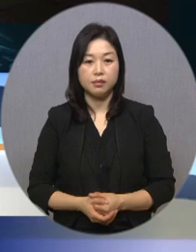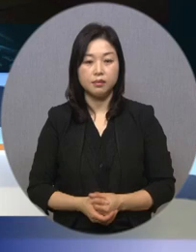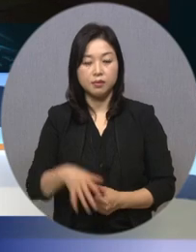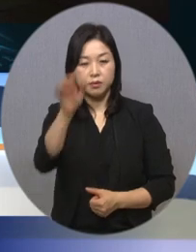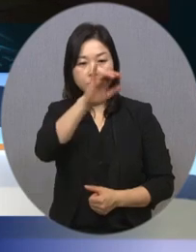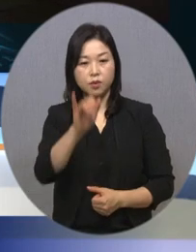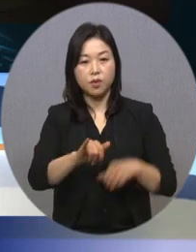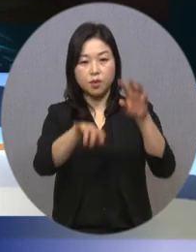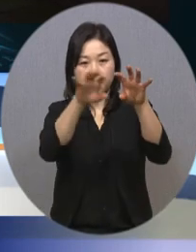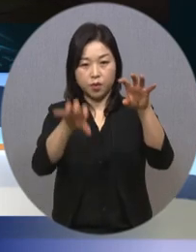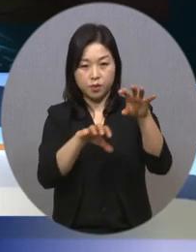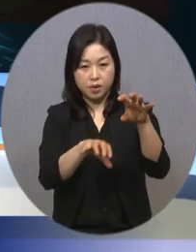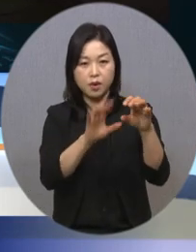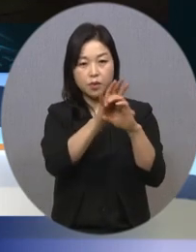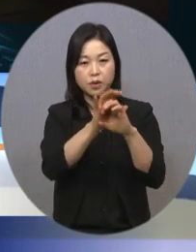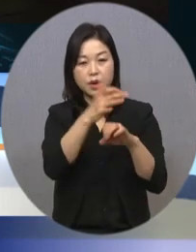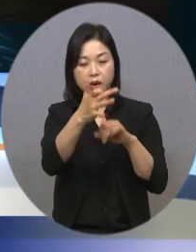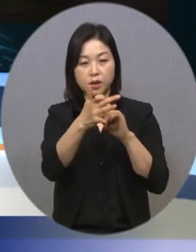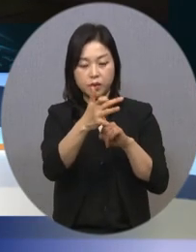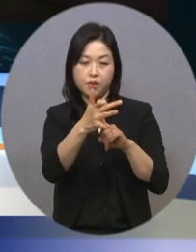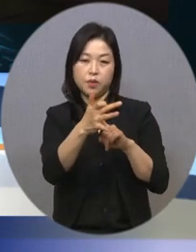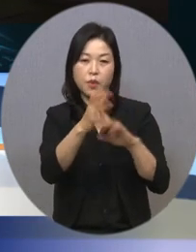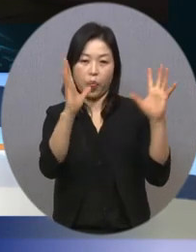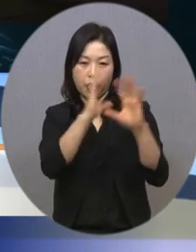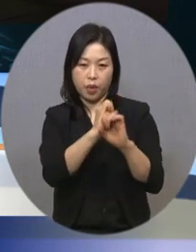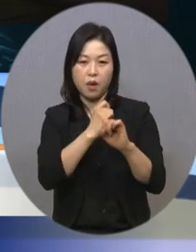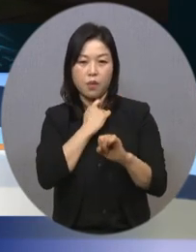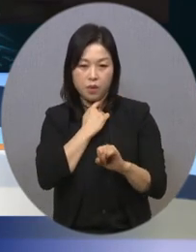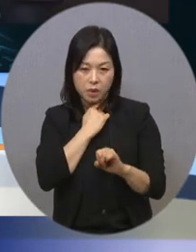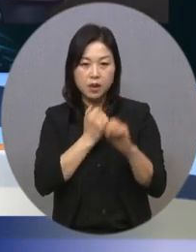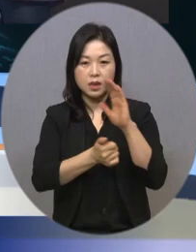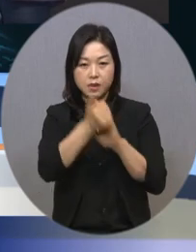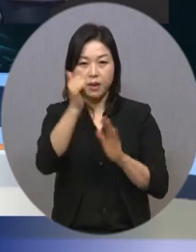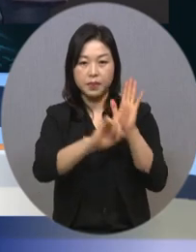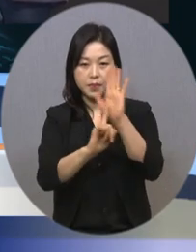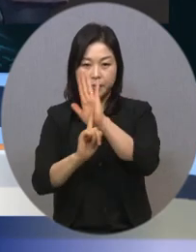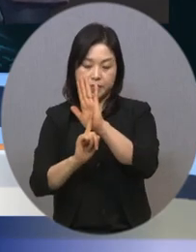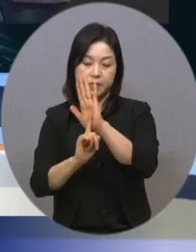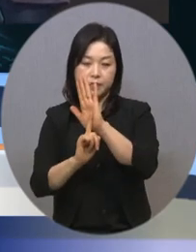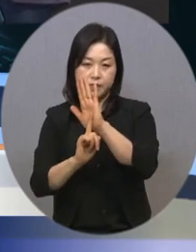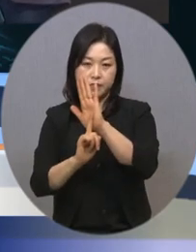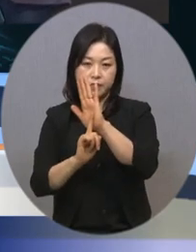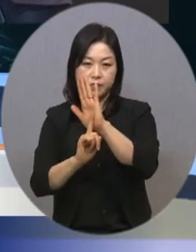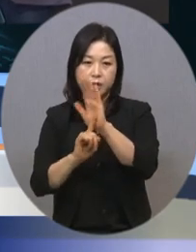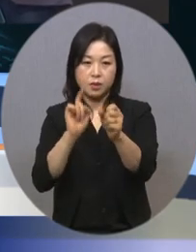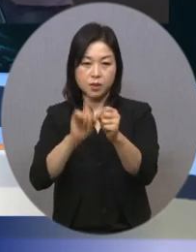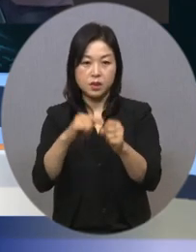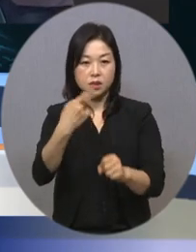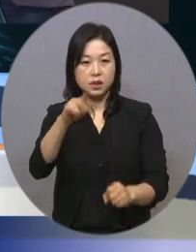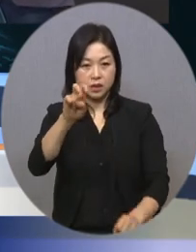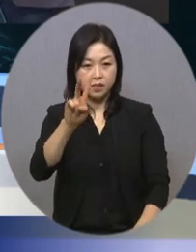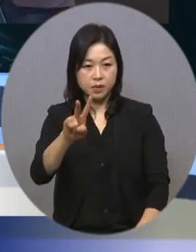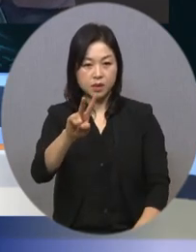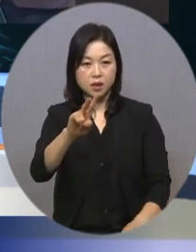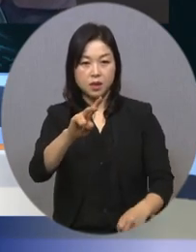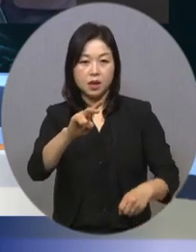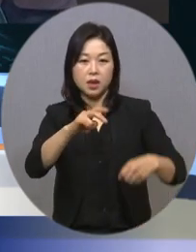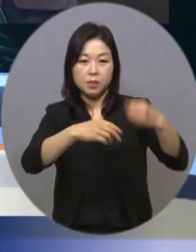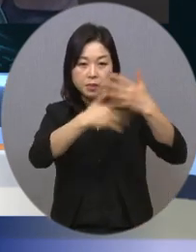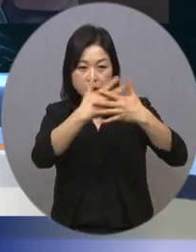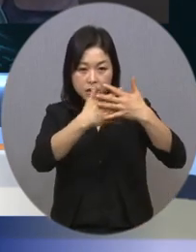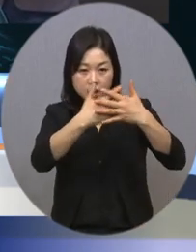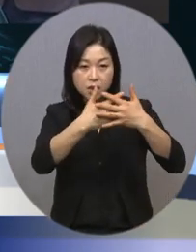전국 방방곡곡에 코로나19 종식을 기원하고 희망의 메시지를 응원하기 위한 2022 미디어